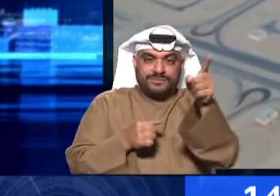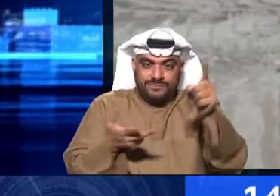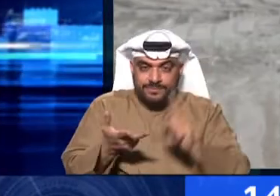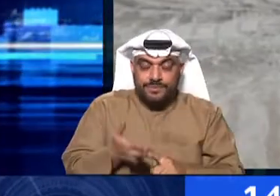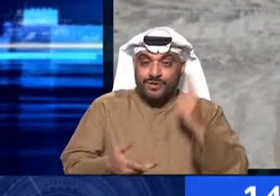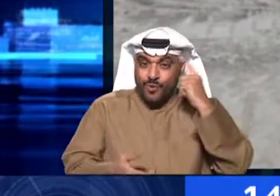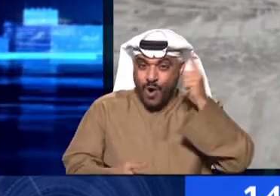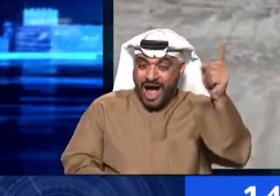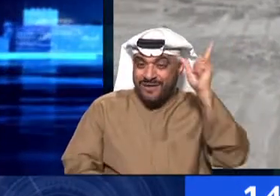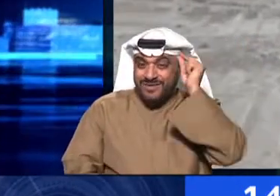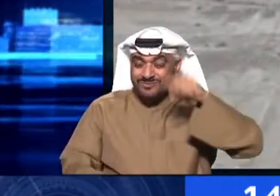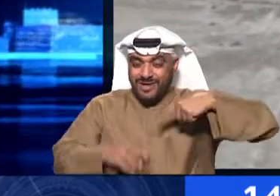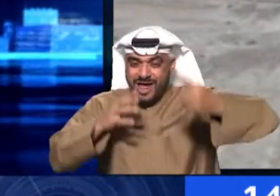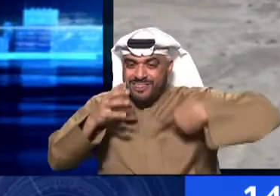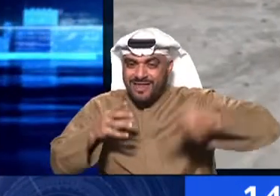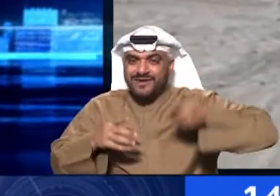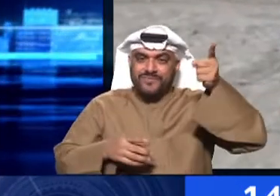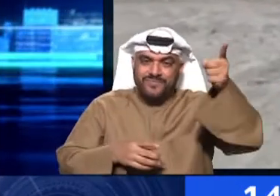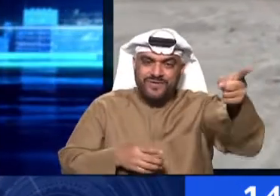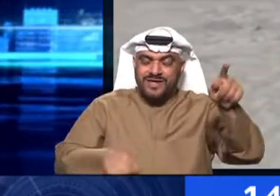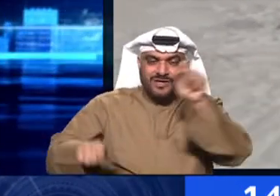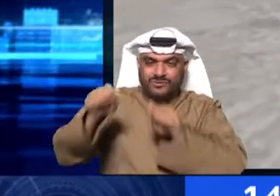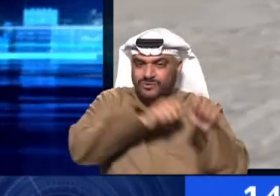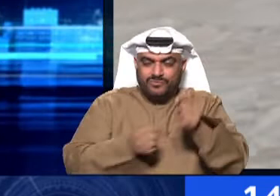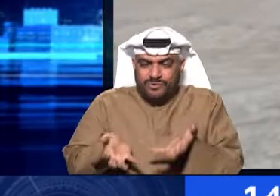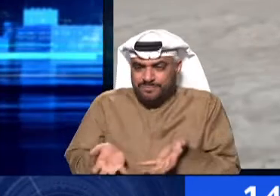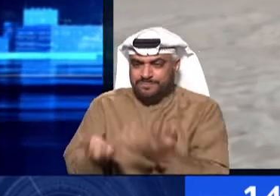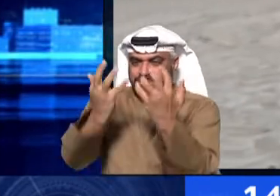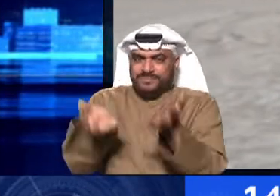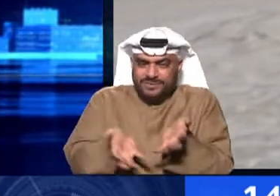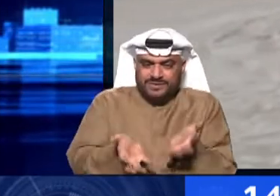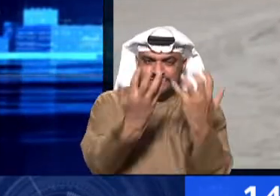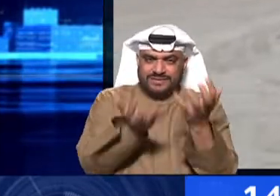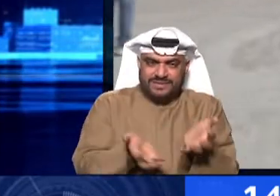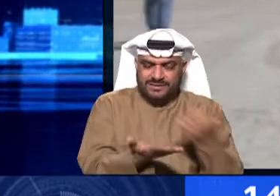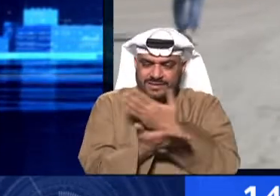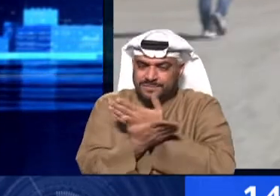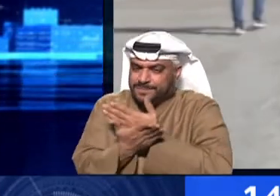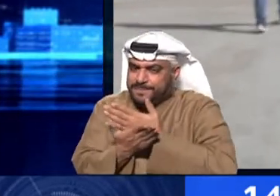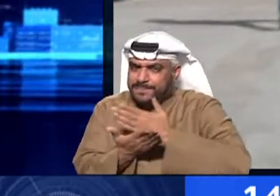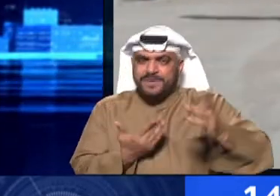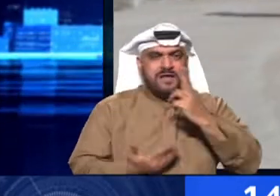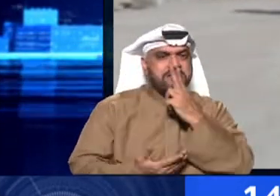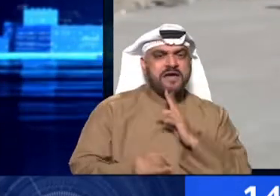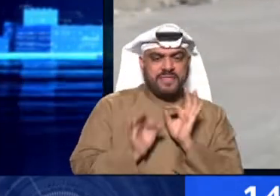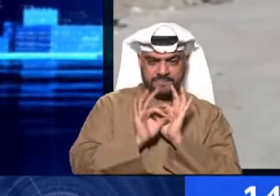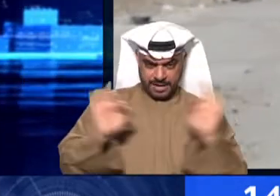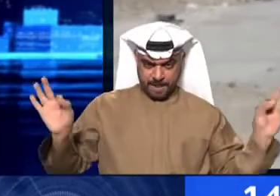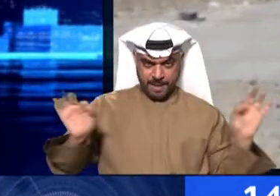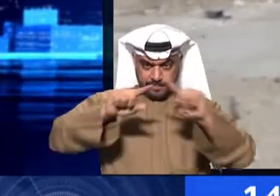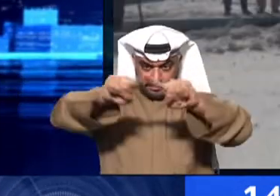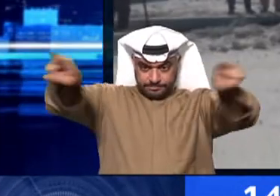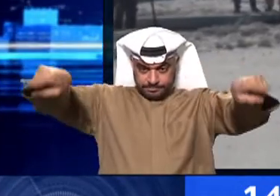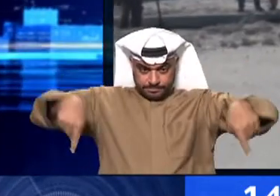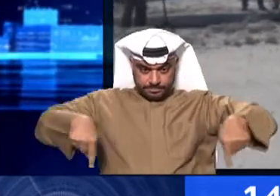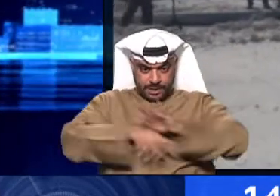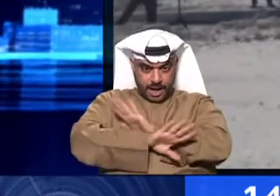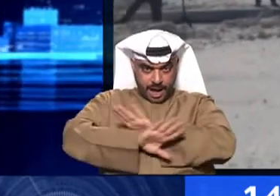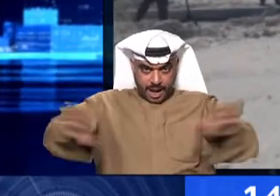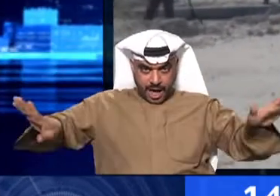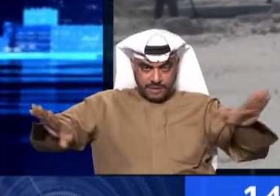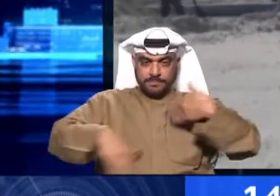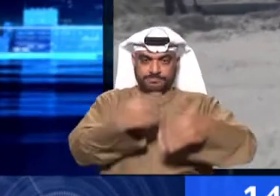الإطارات، جهات حكومية تعمل بشكل يعني متواصل في سبيل أن ترى هذه المنطقة النور في